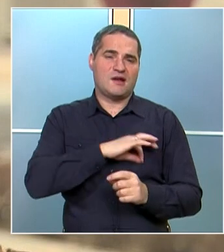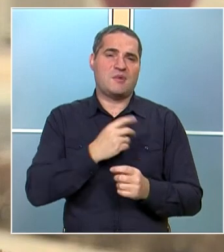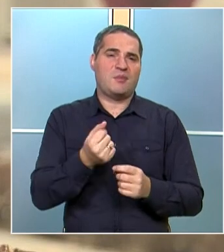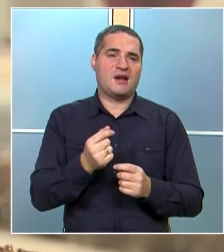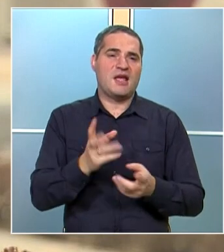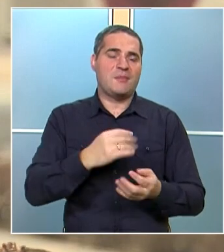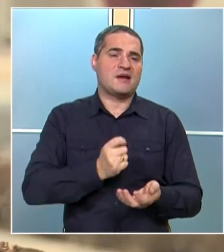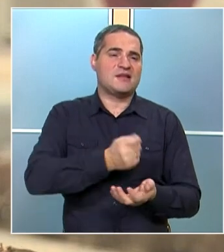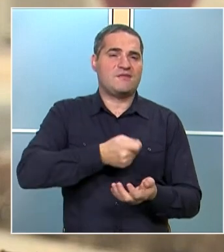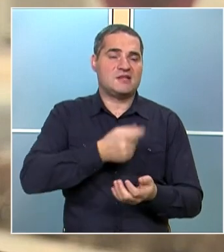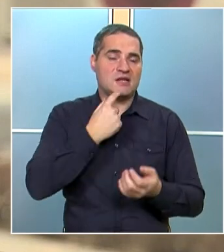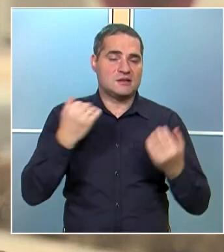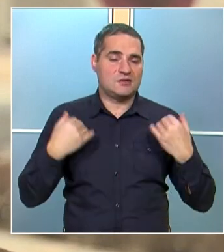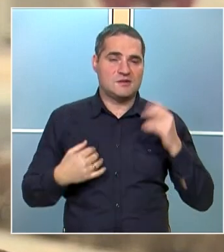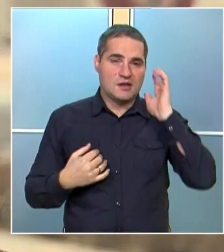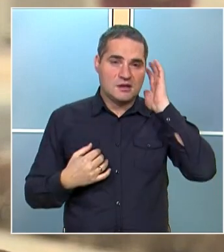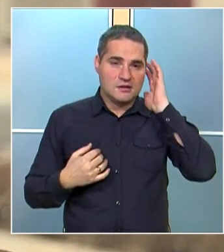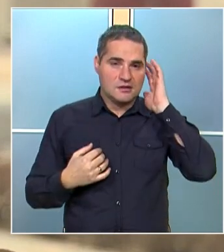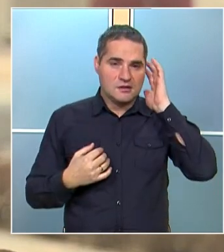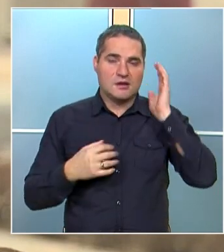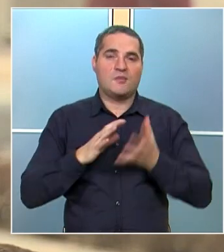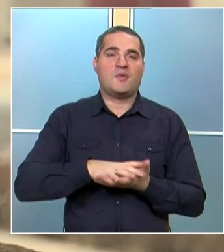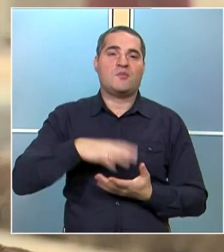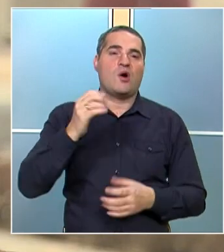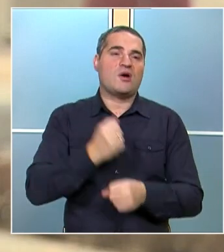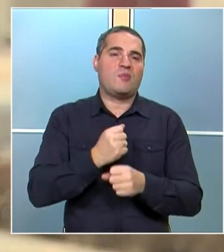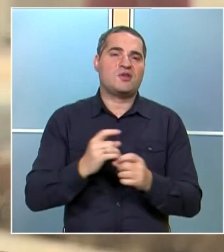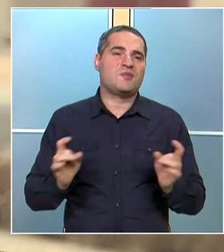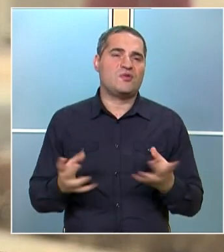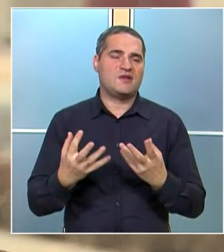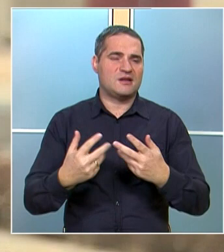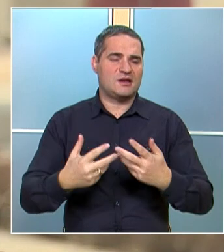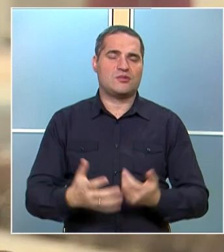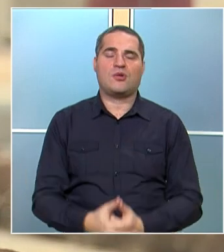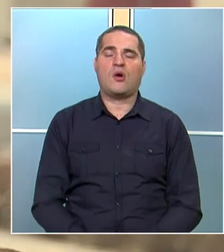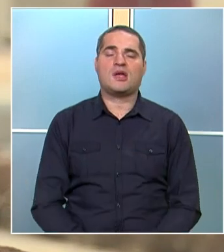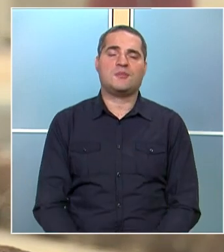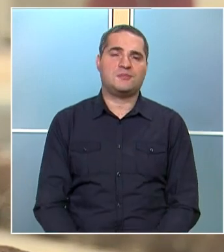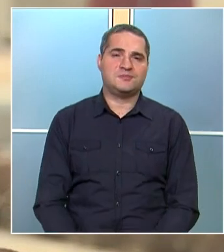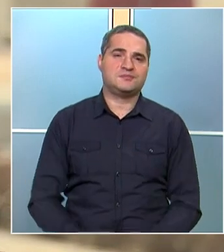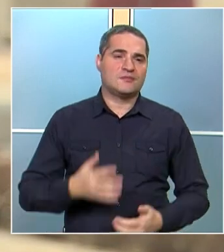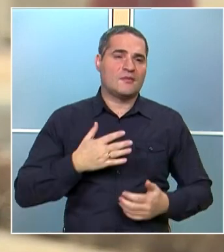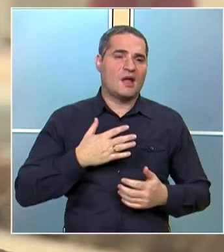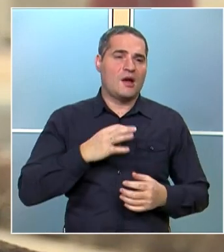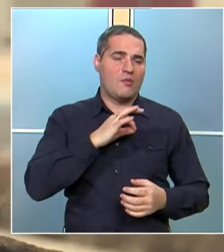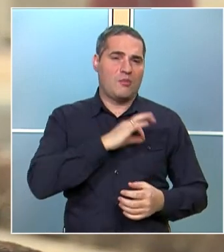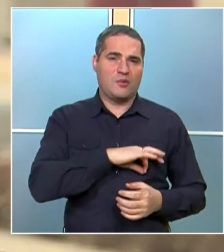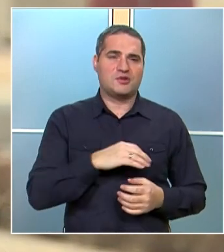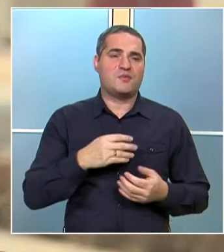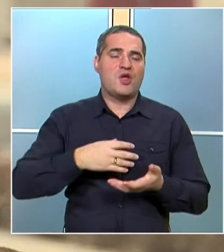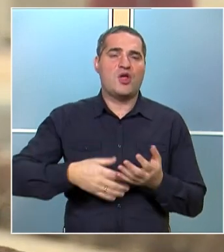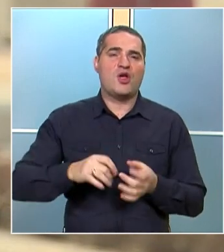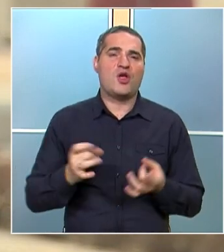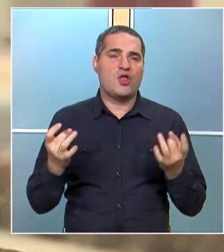и се инвестираха. Много работяхме с иновативни технологии. Получих нов опит